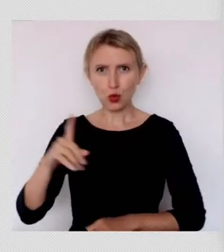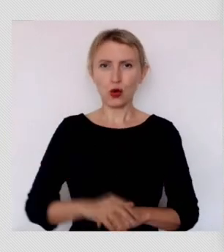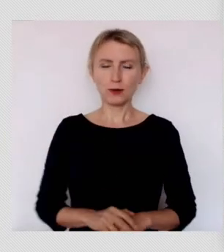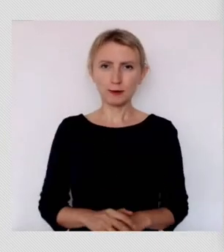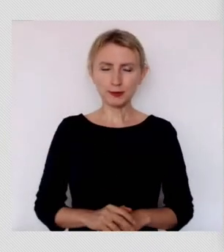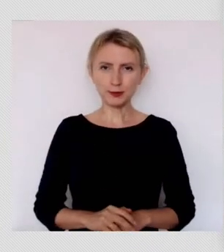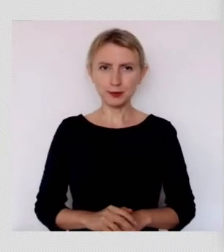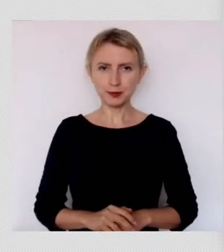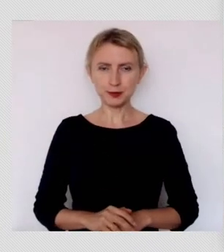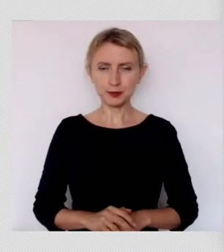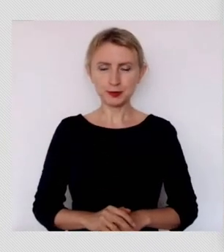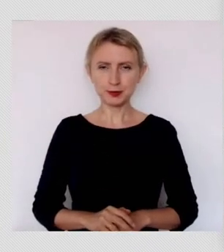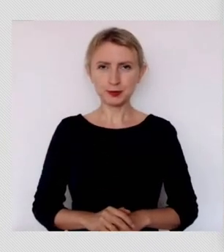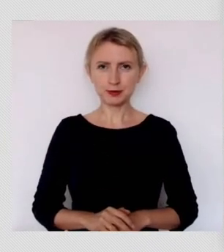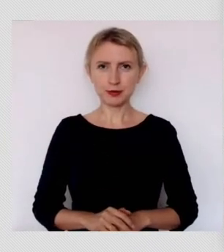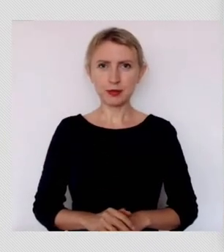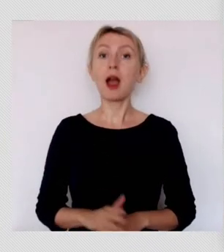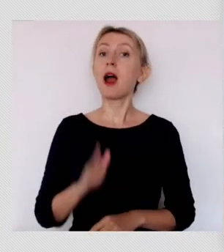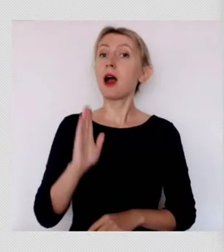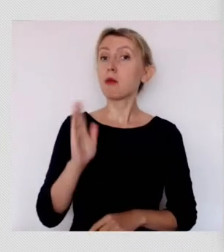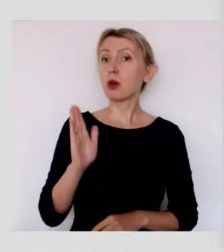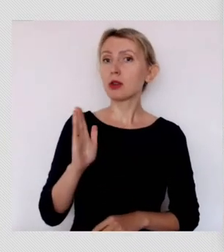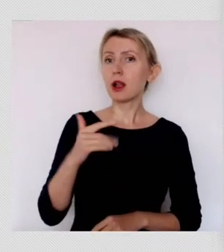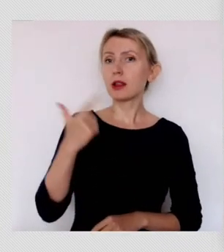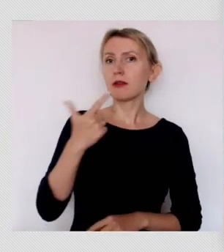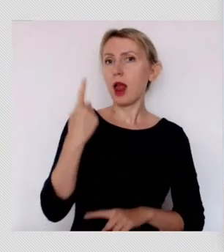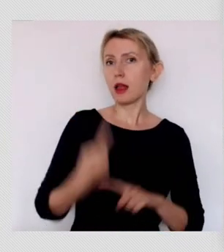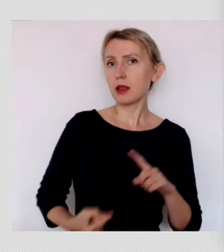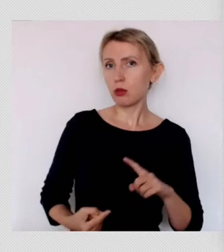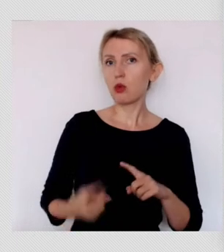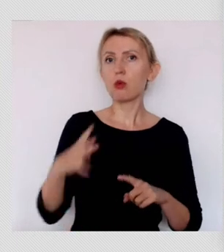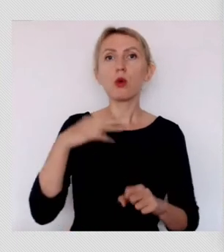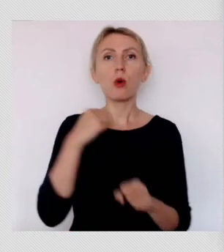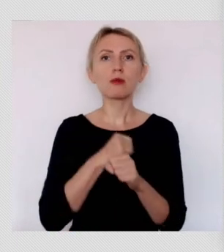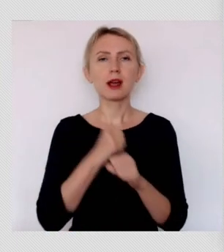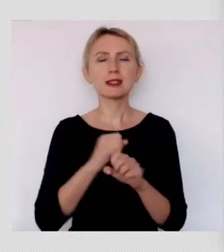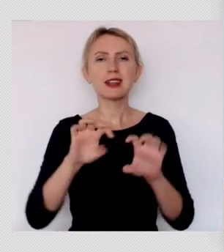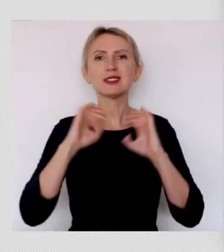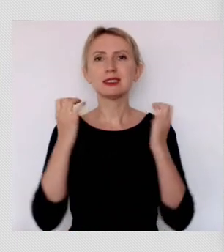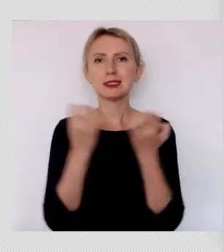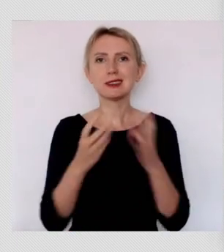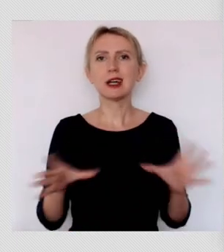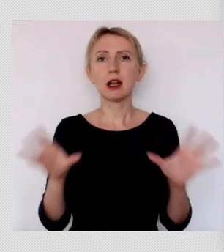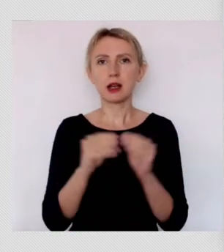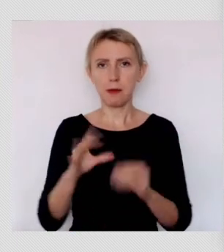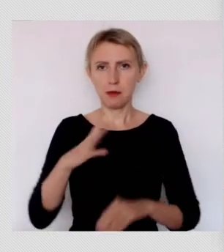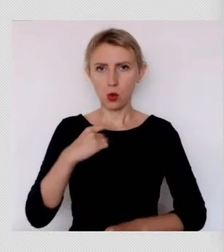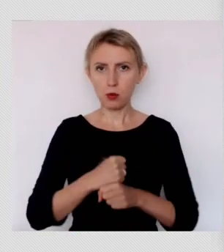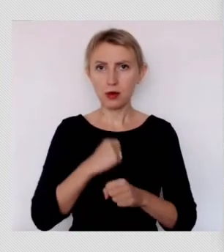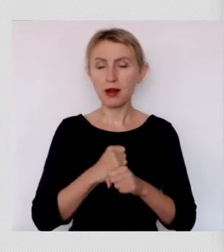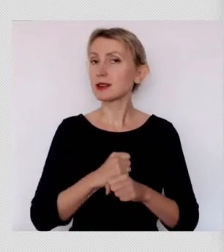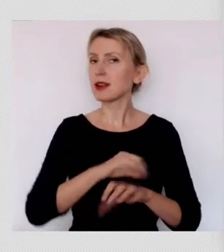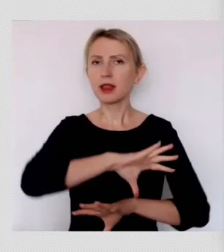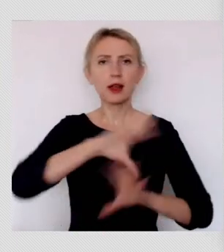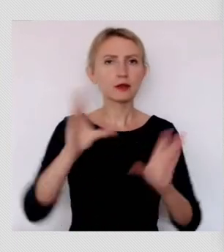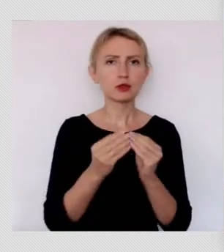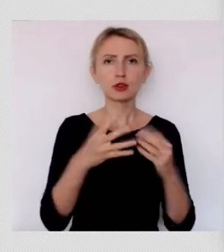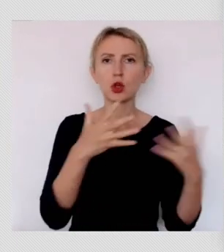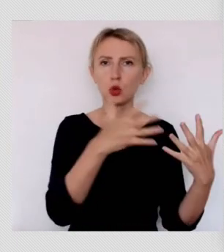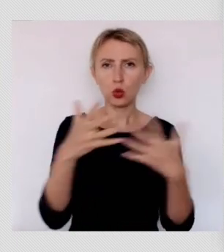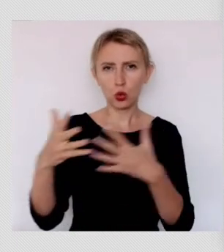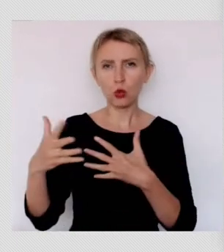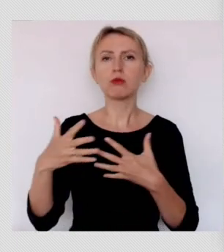rozmów. Później przez 2,5 roku pracowaliśmy w Sejmie wspólnie, wszystkie kluby